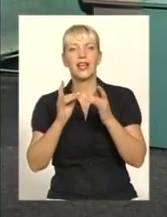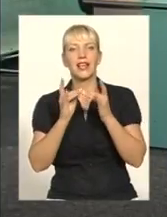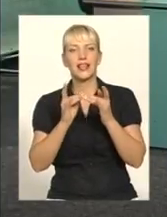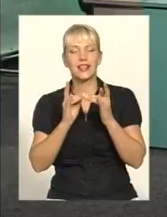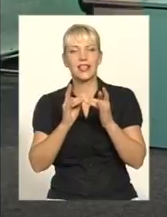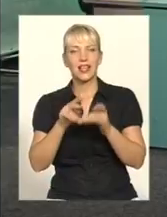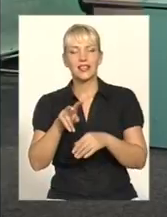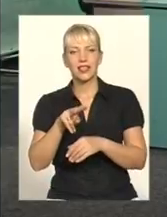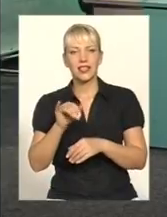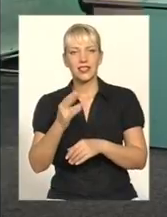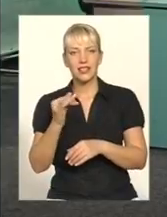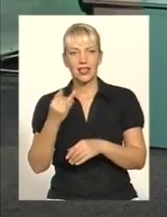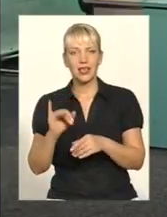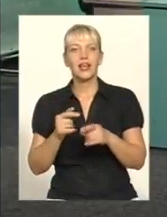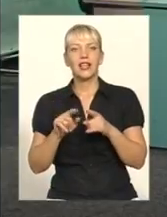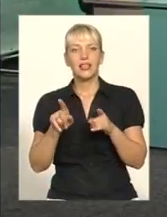департаменту, завдання